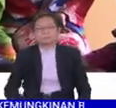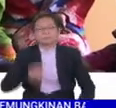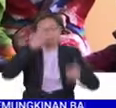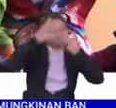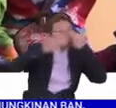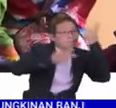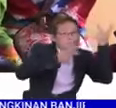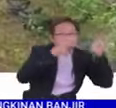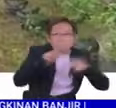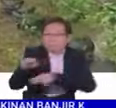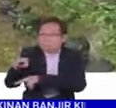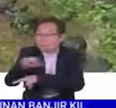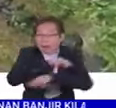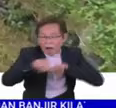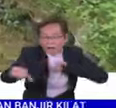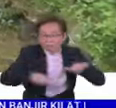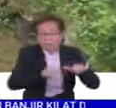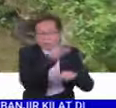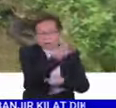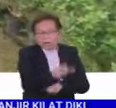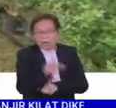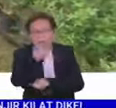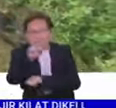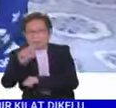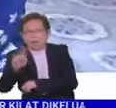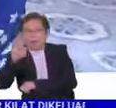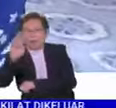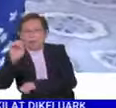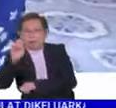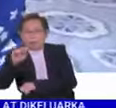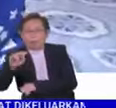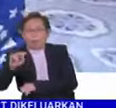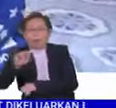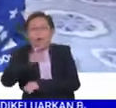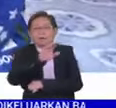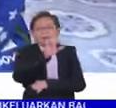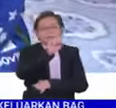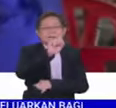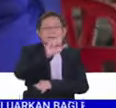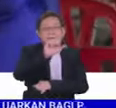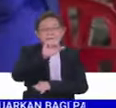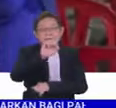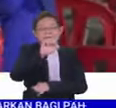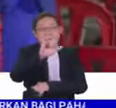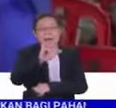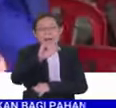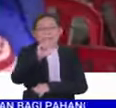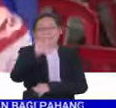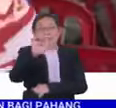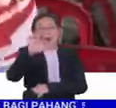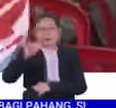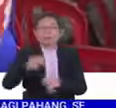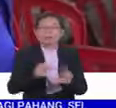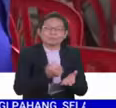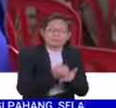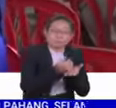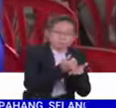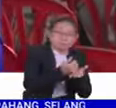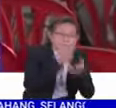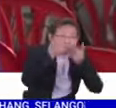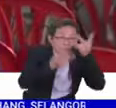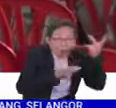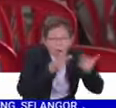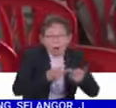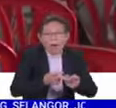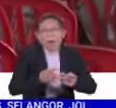meninjau aktiviti calon Barisan Nasional Dun Guai, Datuk Sabariah Saidan. Beliau menyantuni usahawan desa di bengkel